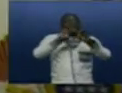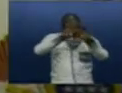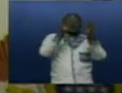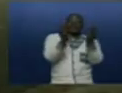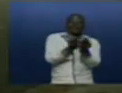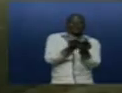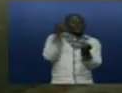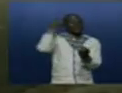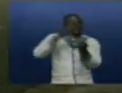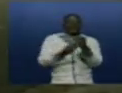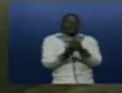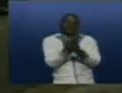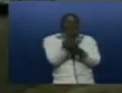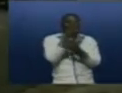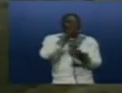de Vienne.